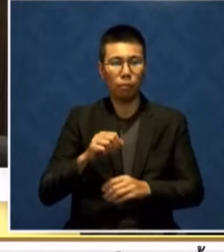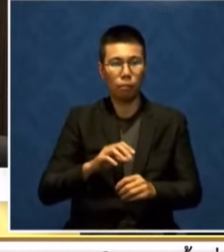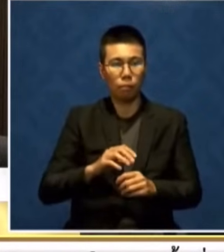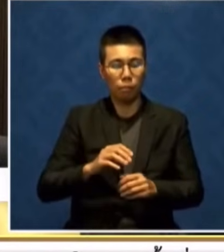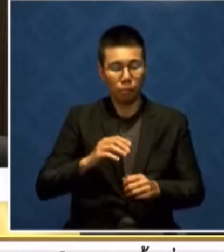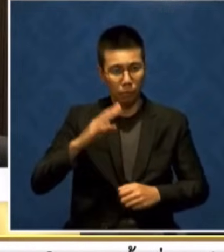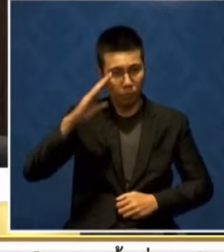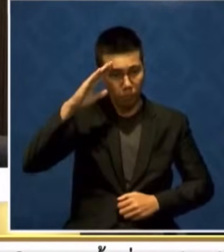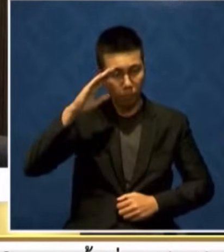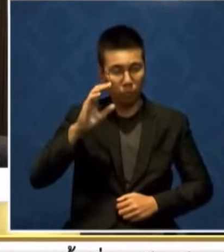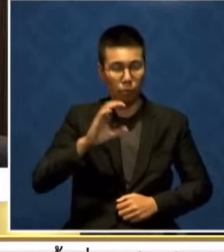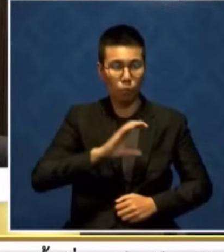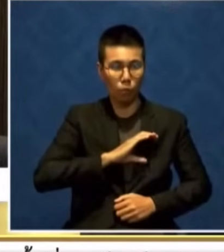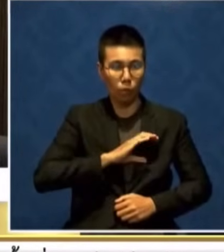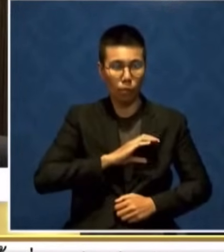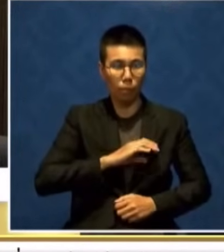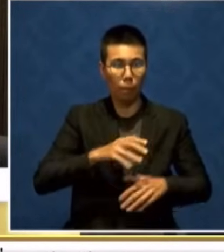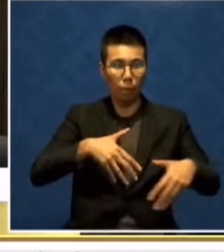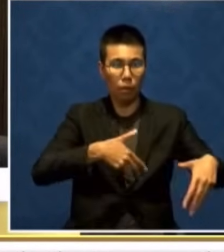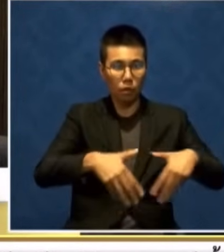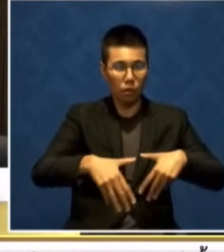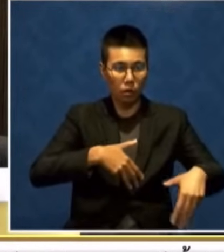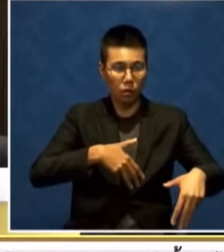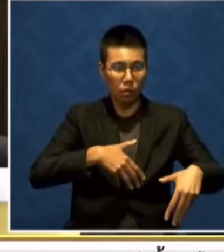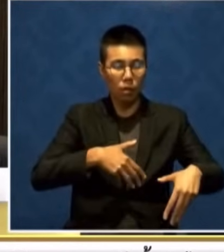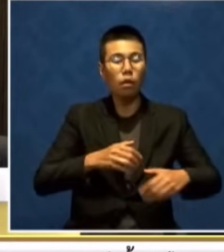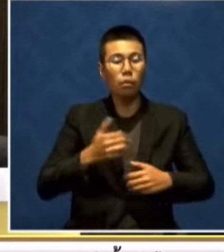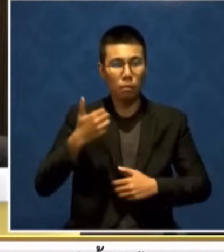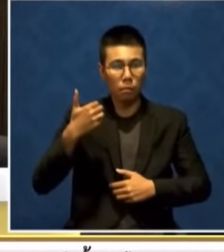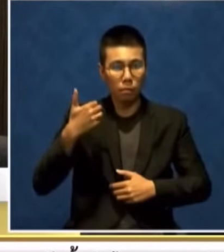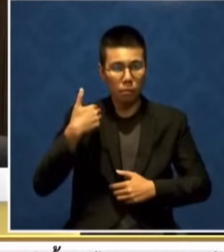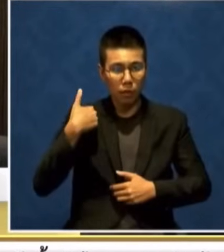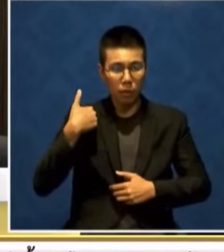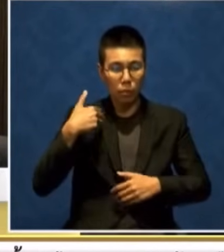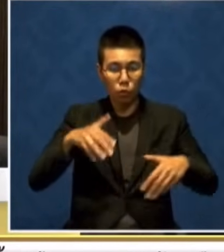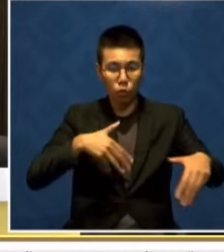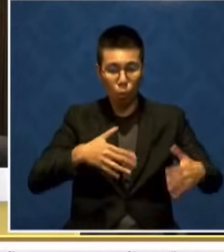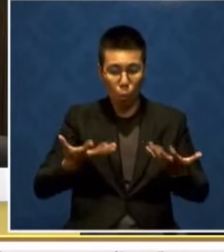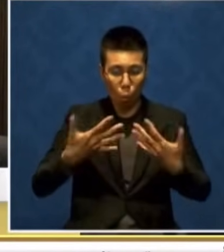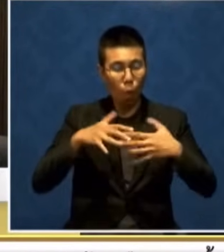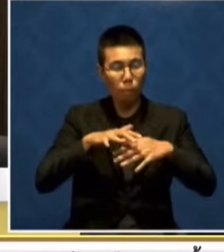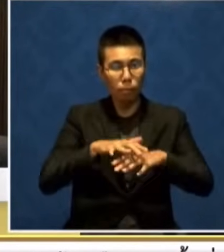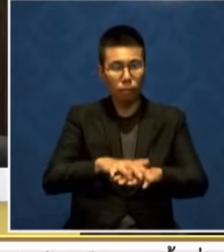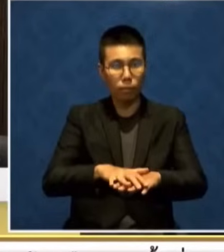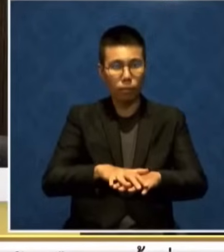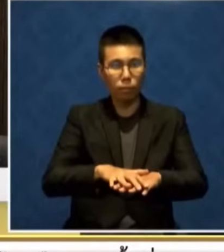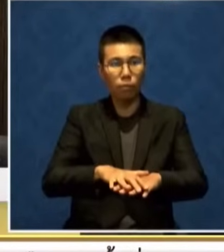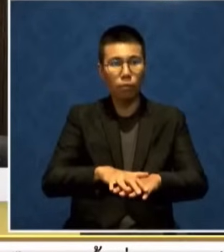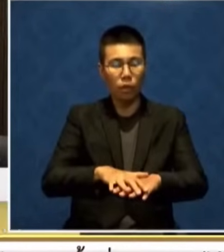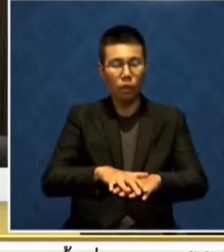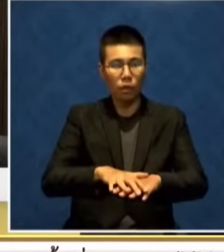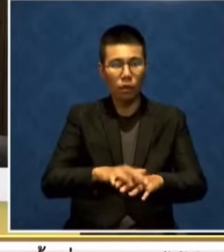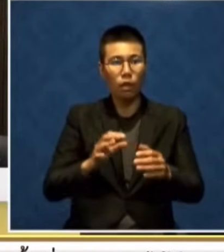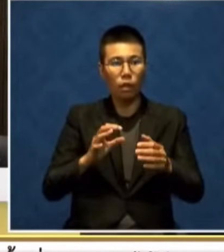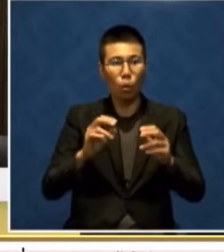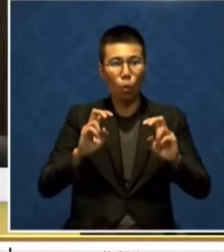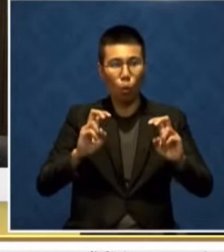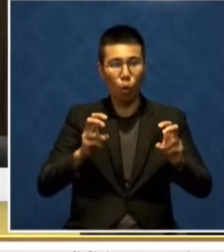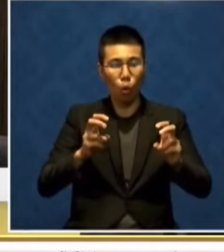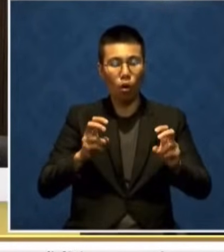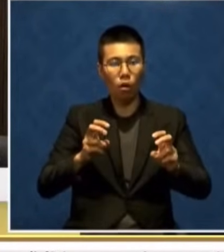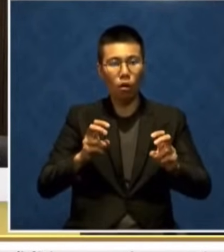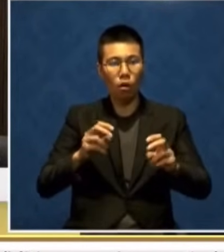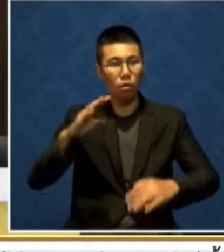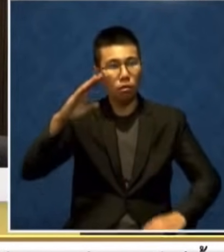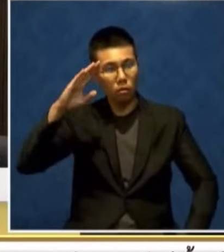และประชาชนภายในจังหวัดได้เข้ามามีบทบาทไม่ว่าจะเป็นกรณีที่ตำรวจ